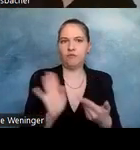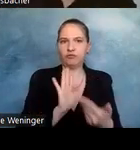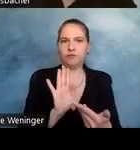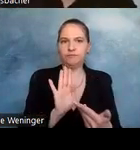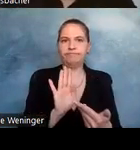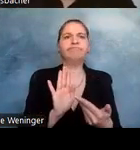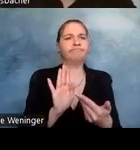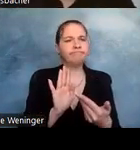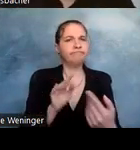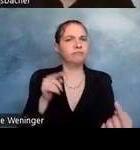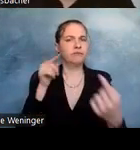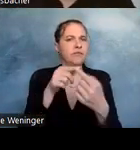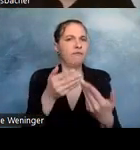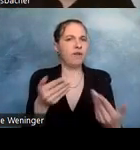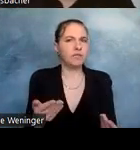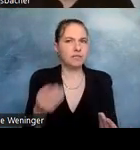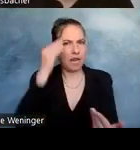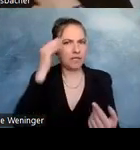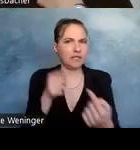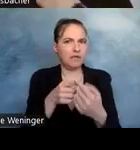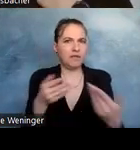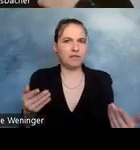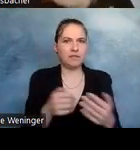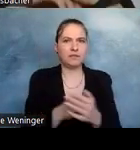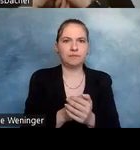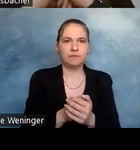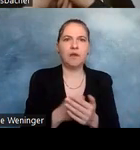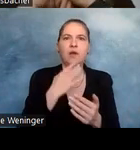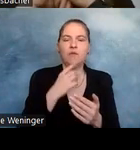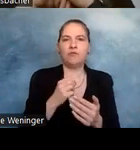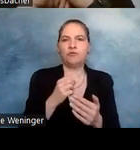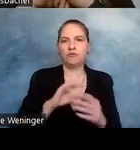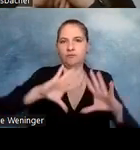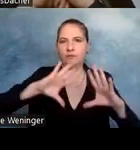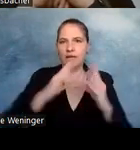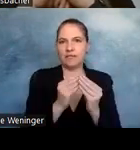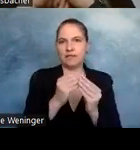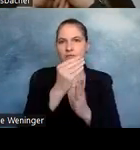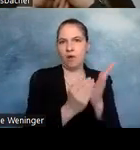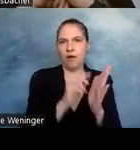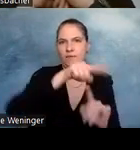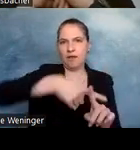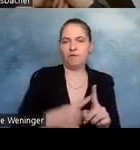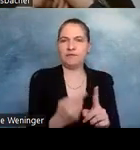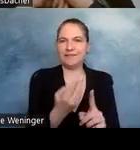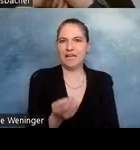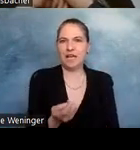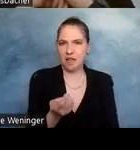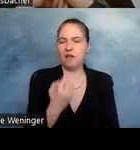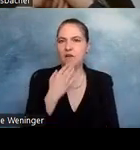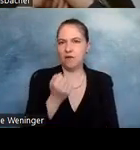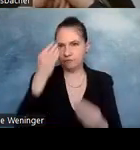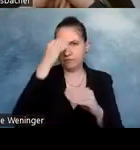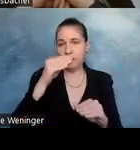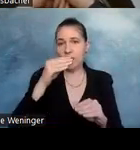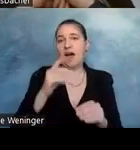Lernziele? Wir wollen uns einen Teil vom Easy Web Check angucken. Warum ein Teil? Normal geht der Workshop 4 Stunden. Das kriegen wir